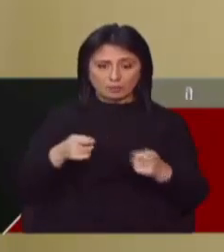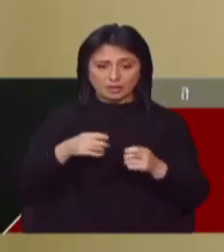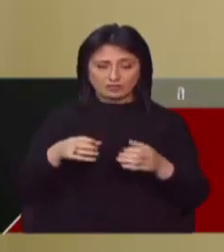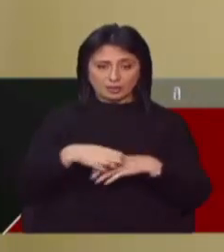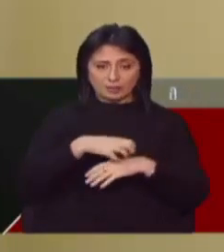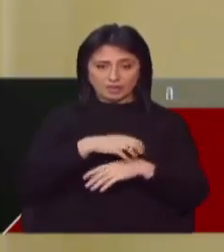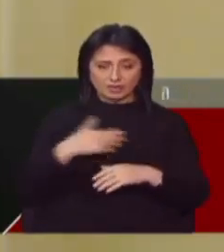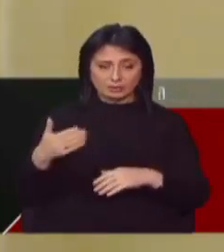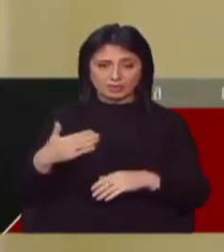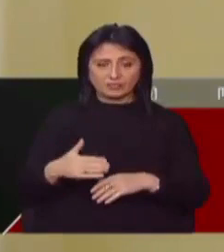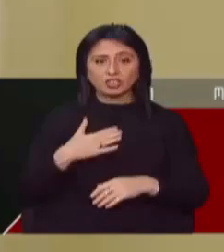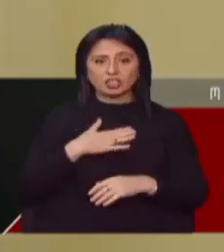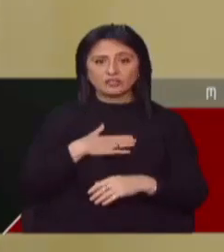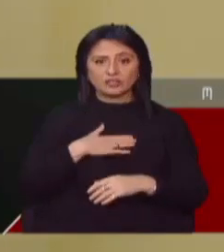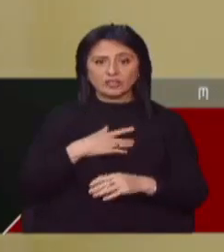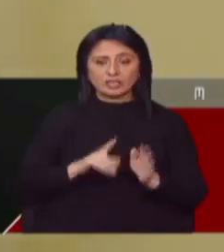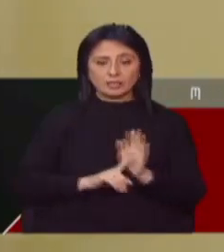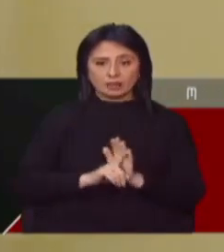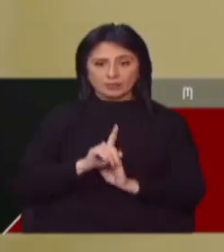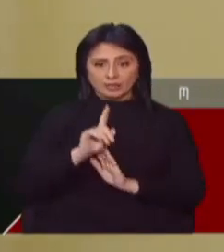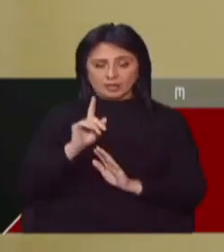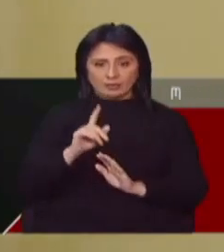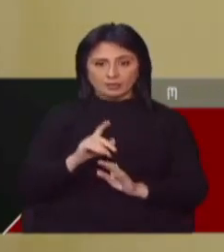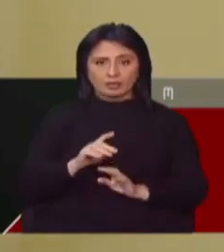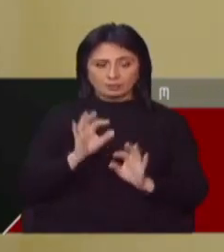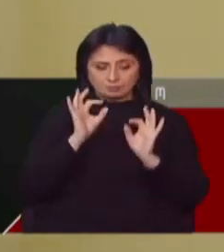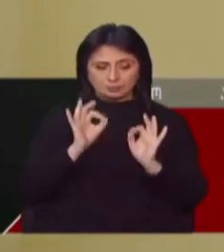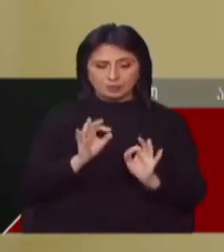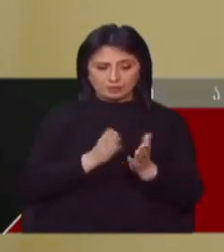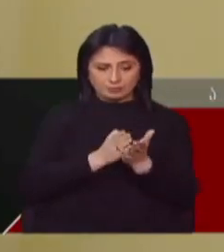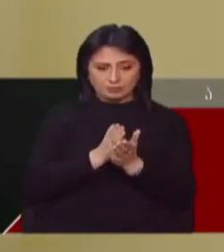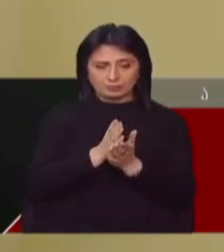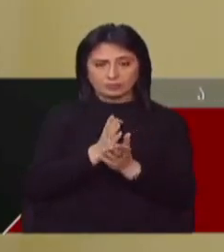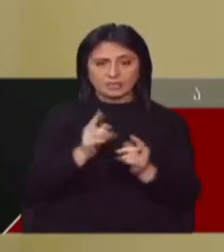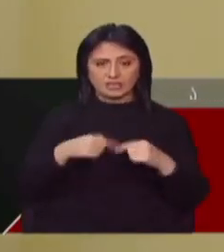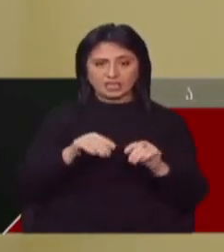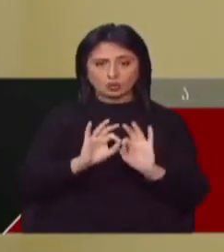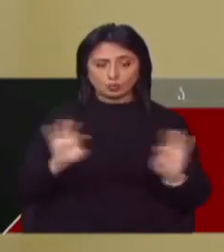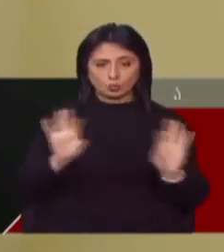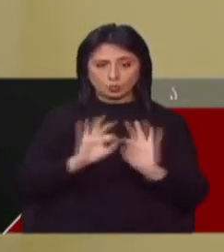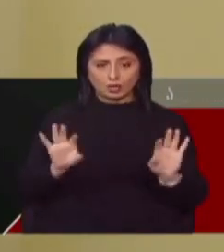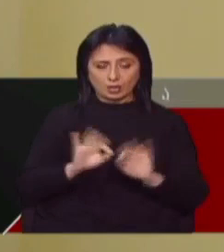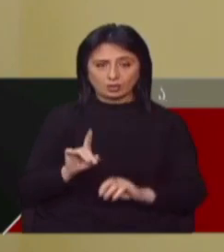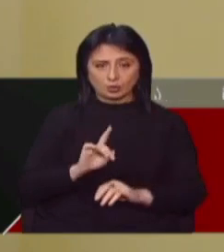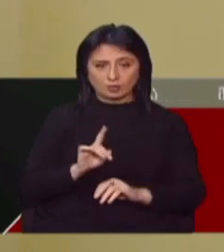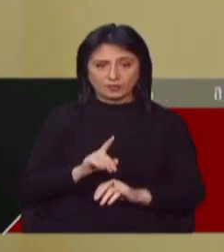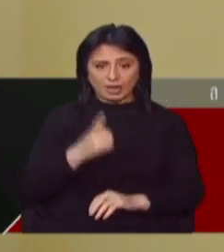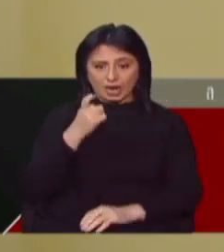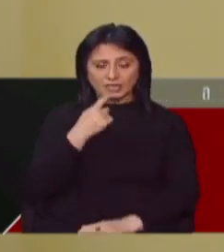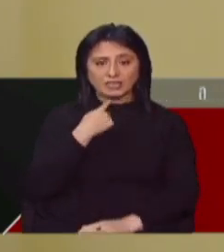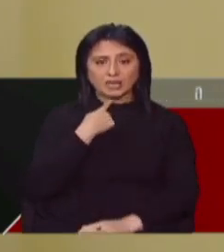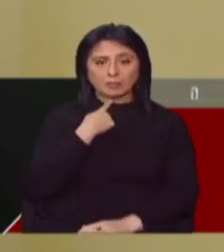partei, mhridan. Tavidanve, sal sahata, carcovit, sa zgodova sunt haritrom,